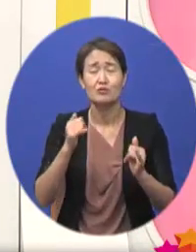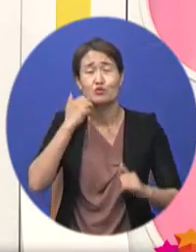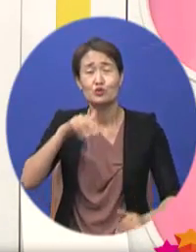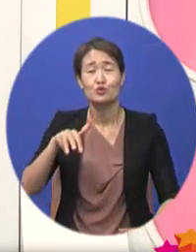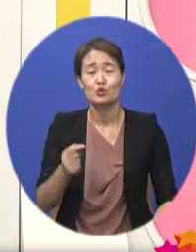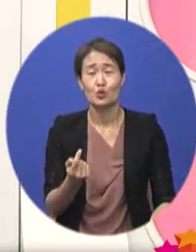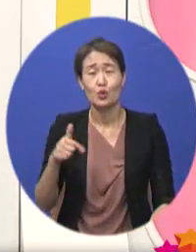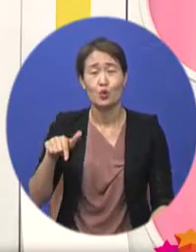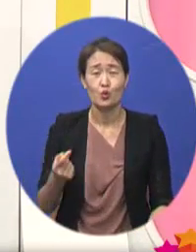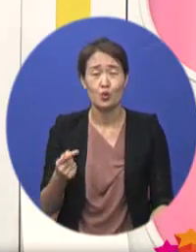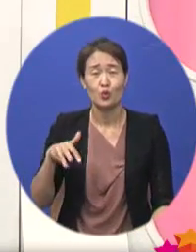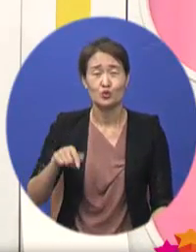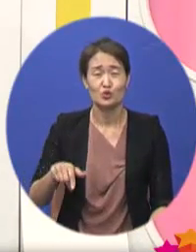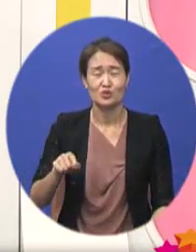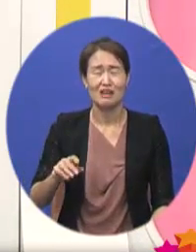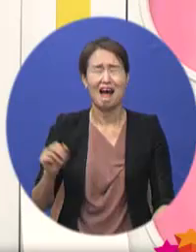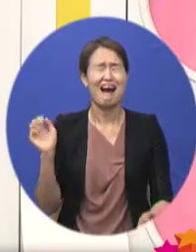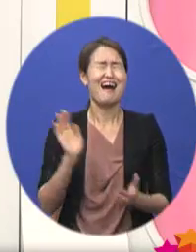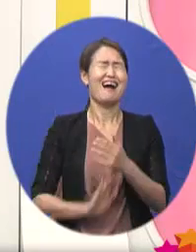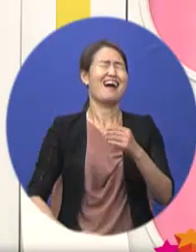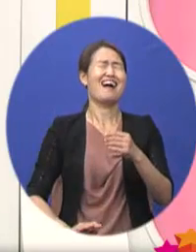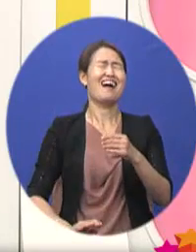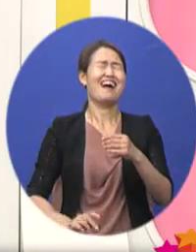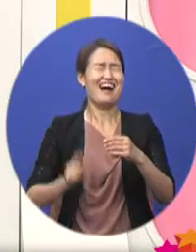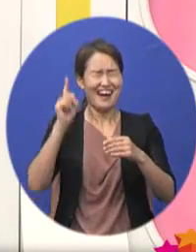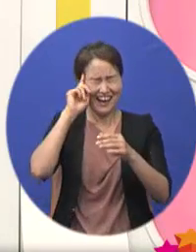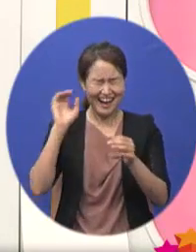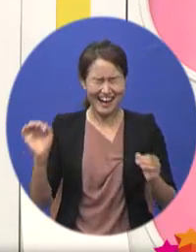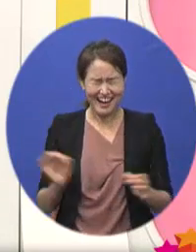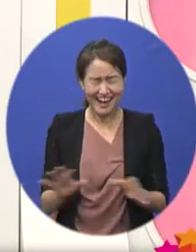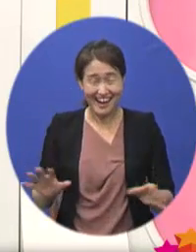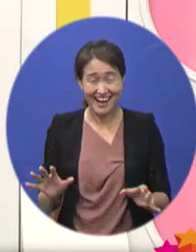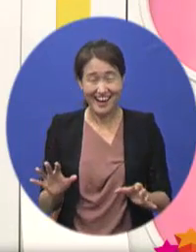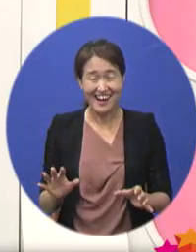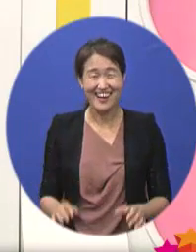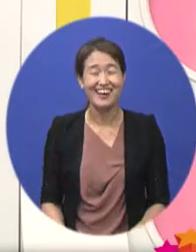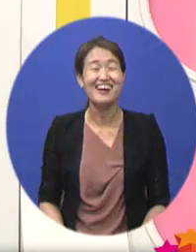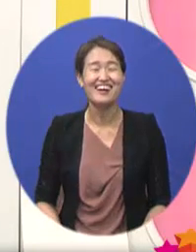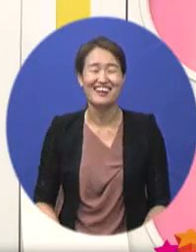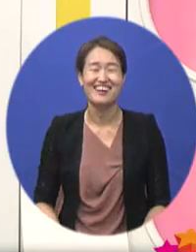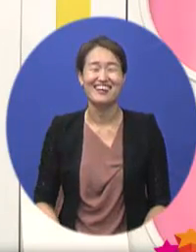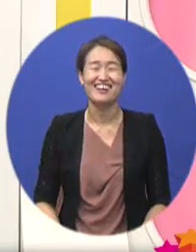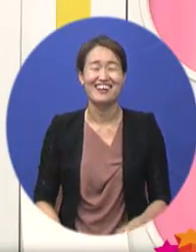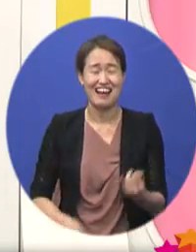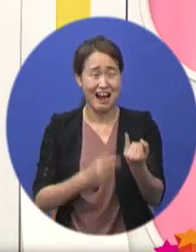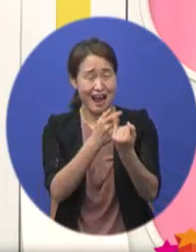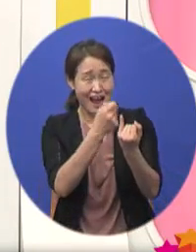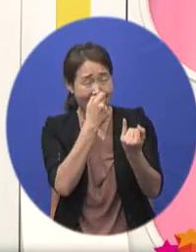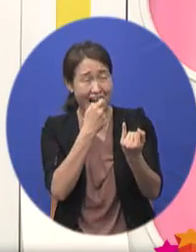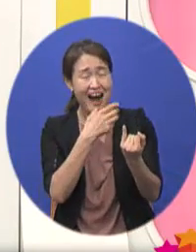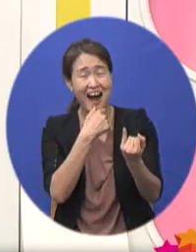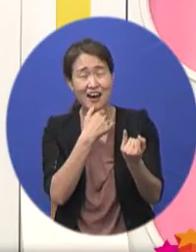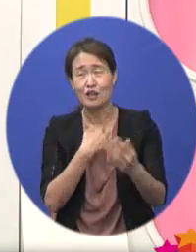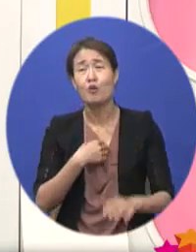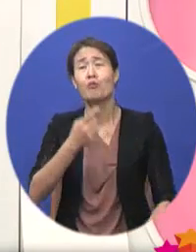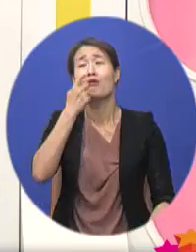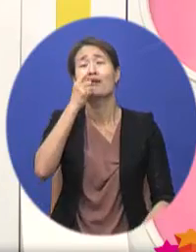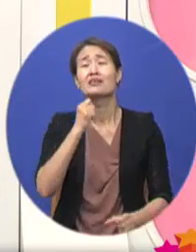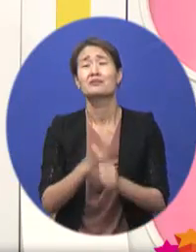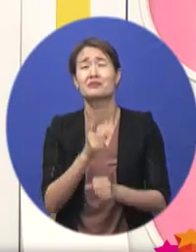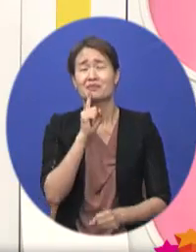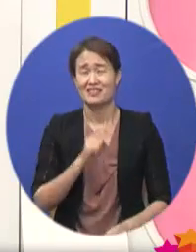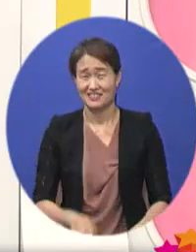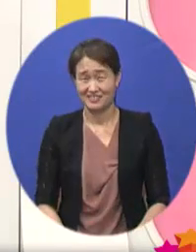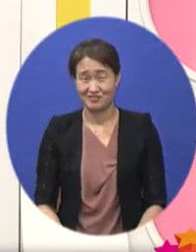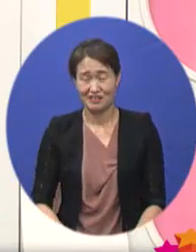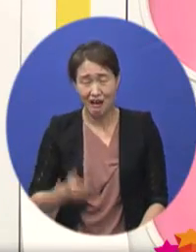초고추장. 아이고 당했네. 응급질을 당했네요. 예, 우리 저 정아 예. 씨한테 내가 기습으로 당했네. 다 배운 거예요. 나한테. 예.